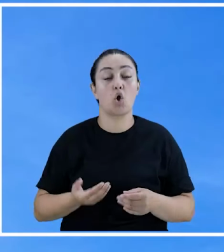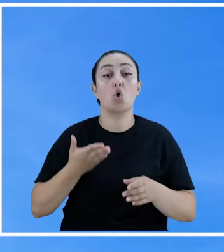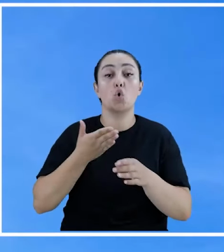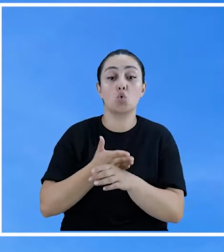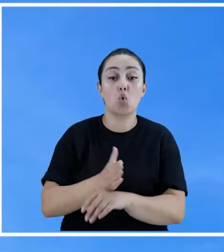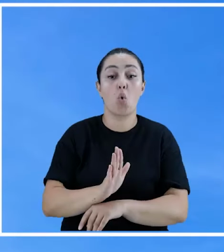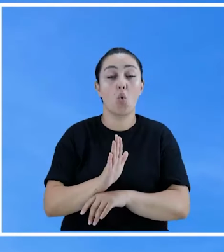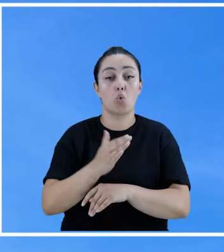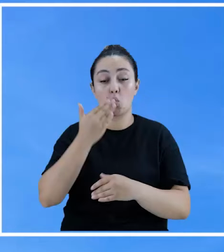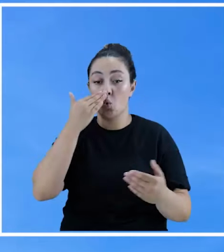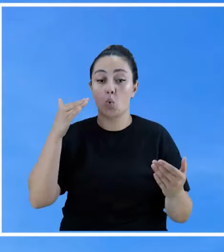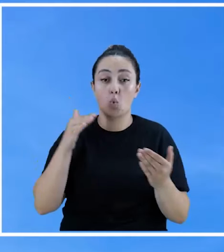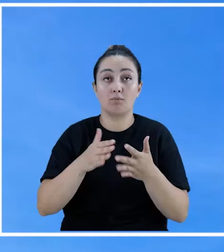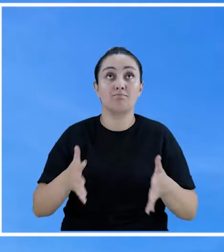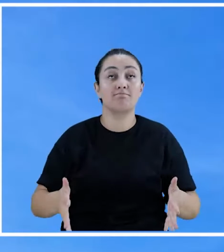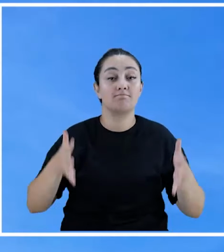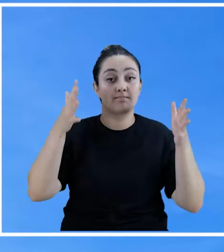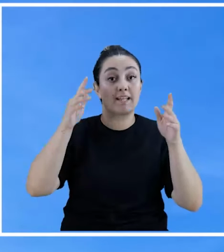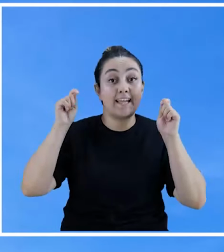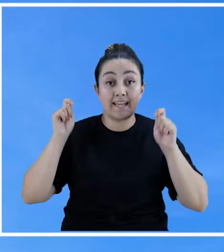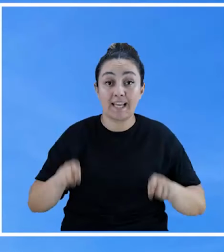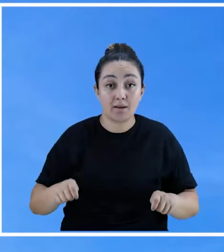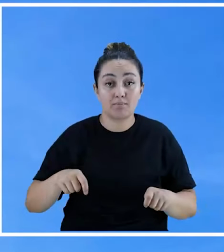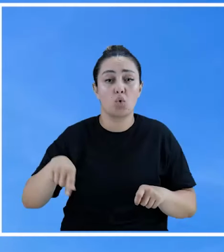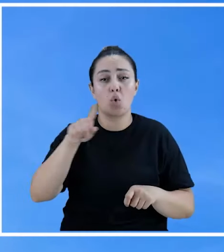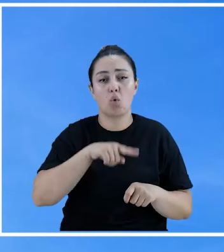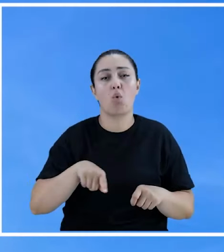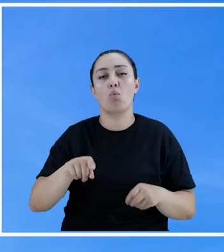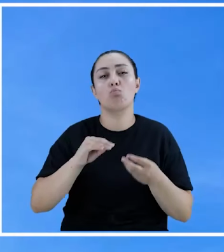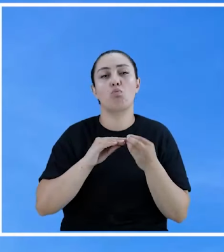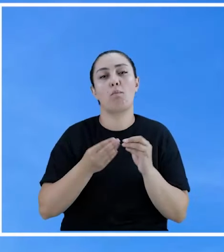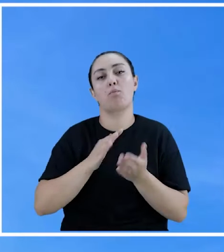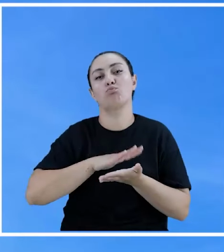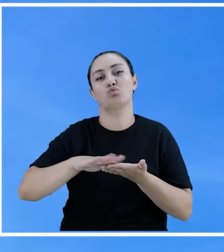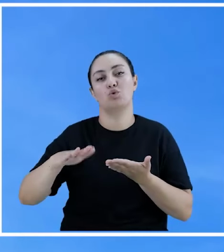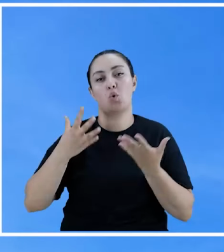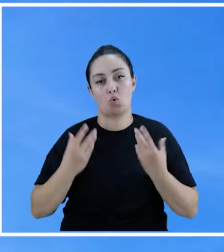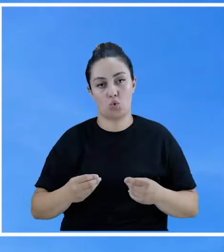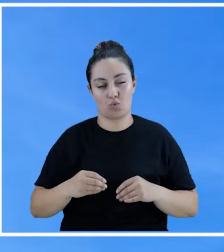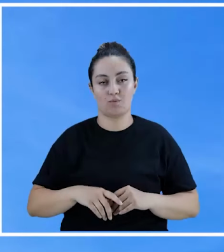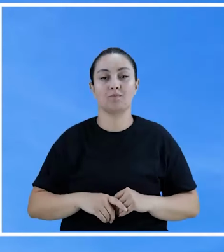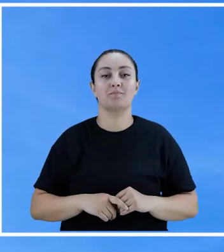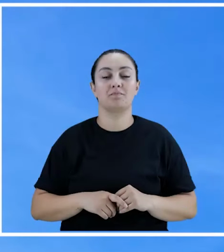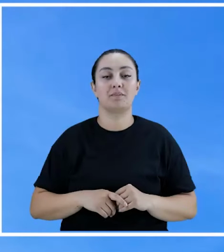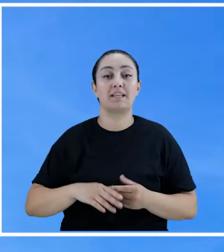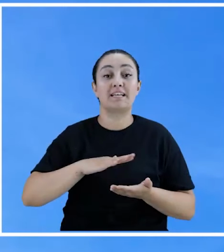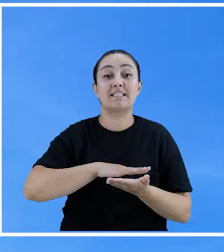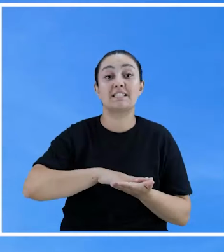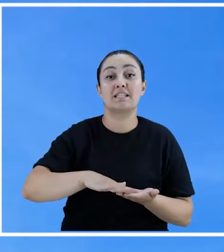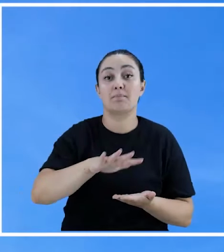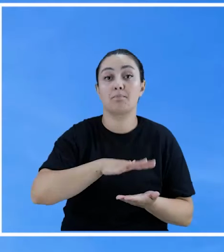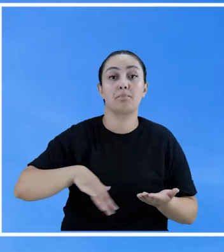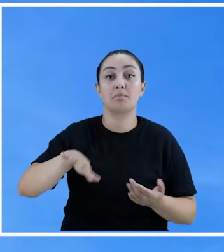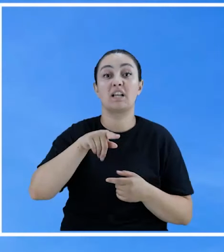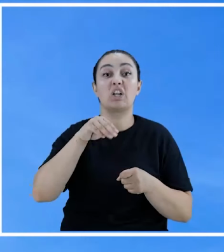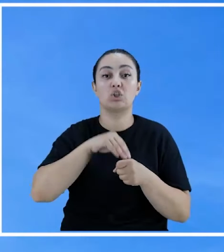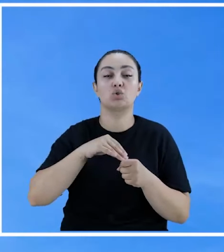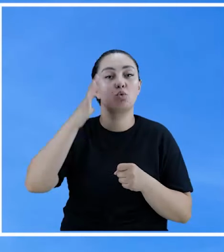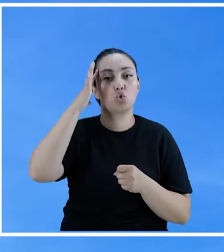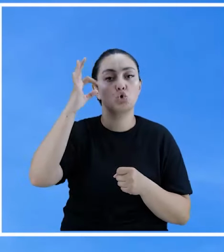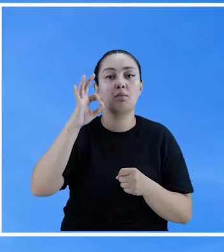Ama doğru anlaşıldığında ve tasarım ona göre yapıldığında biz bunun üstesinden gelebiliyoruz. Zemin etüdü yaptırmak için hangi